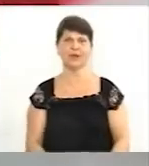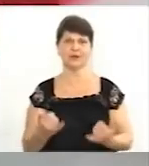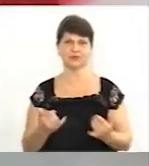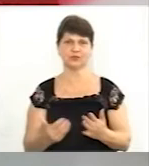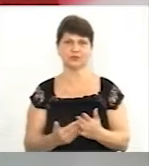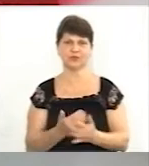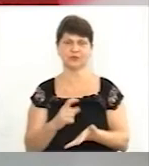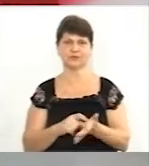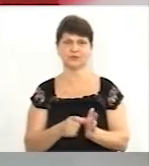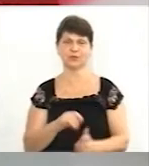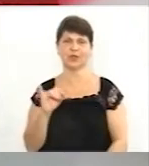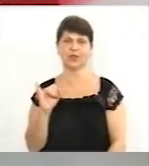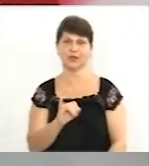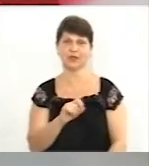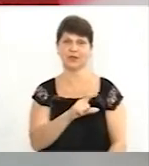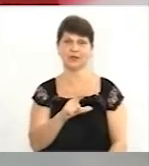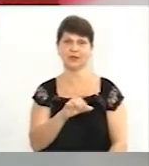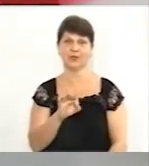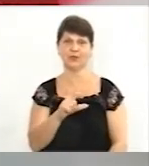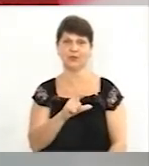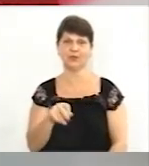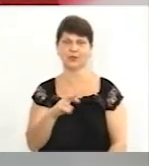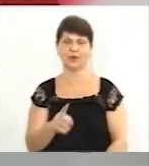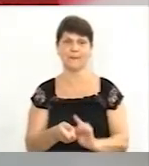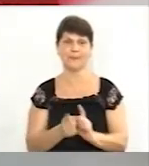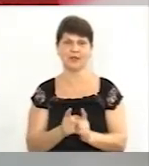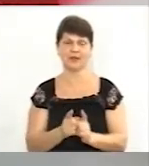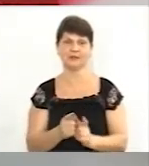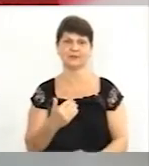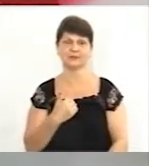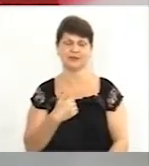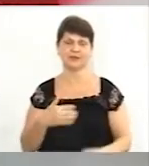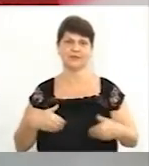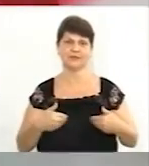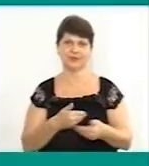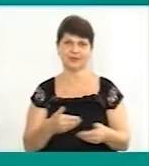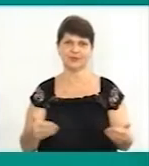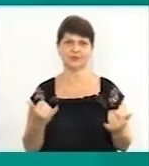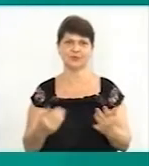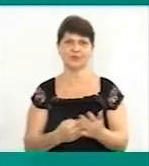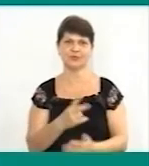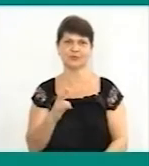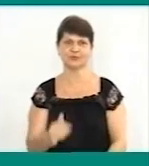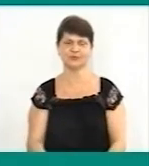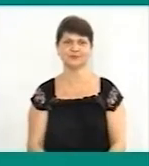час. Новини у студії Ірина Хохотра. Сурдо переклад Марини Нікітіної. Вітаю. Сьогодні в випуску.